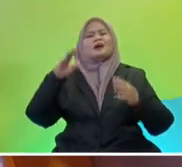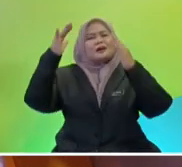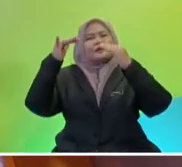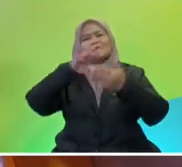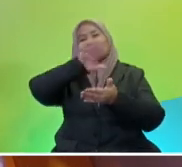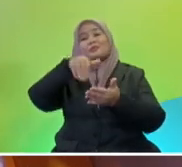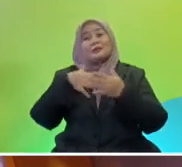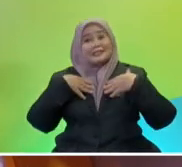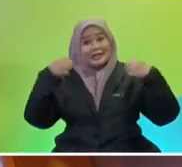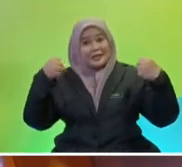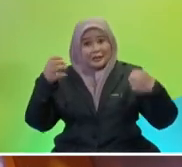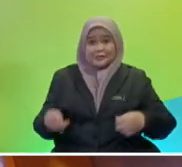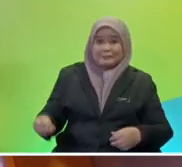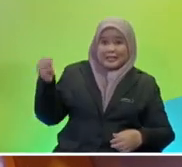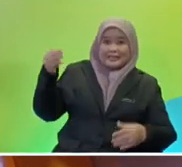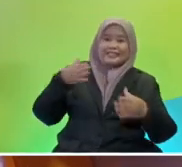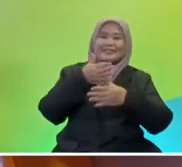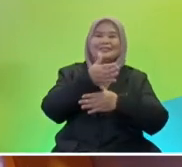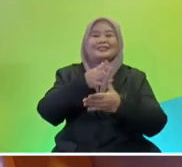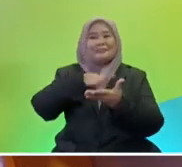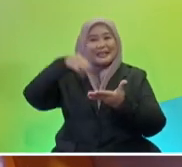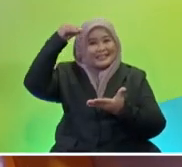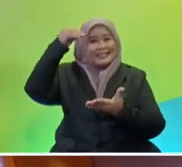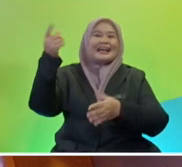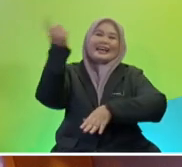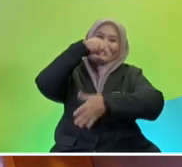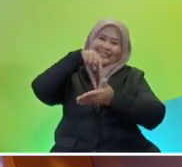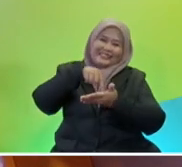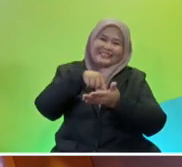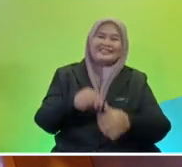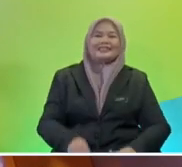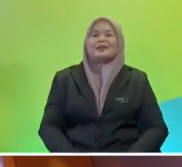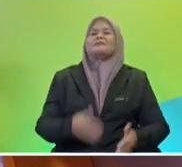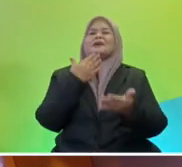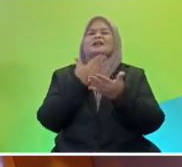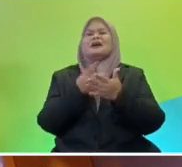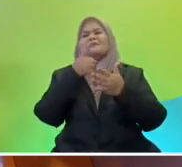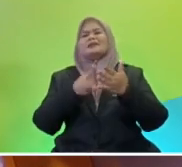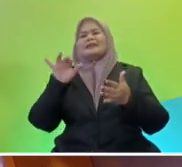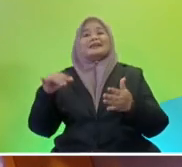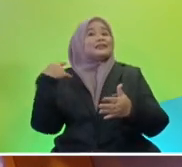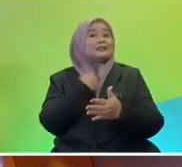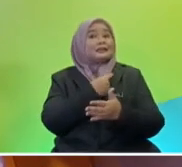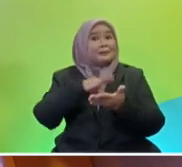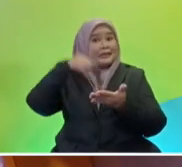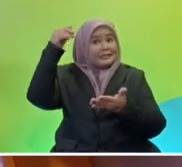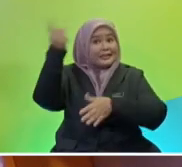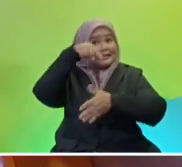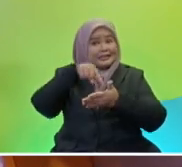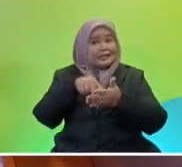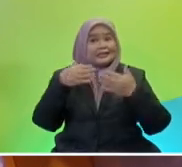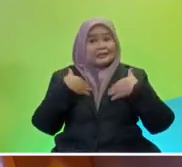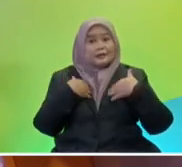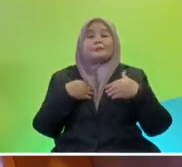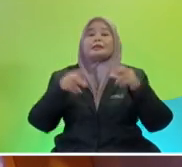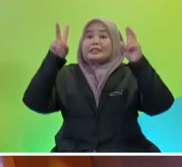sehat dan bersemangat untuk meneruskan pembelajaran pada hari ini Baiklah aku yang akan kita pelajari pada hari ini adalah